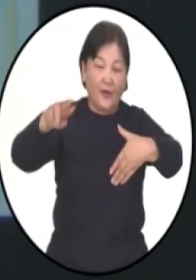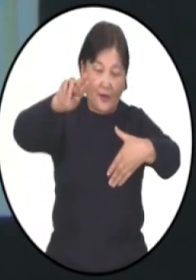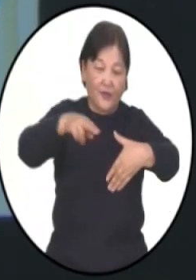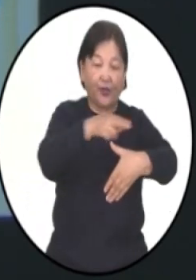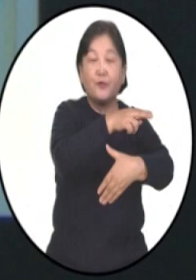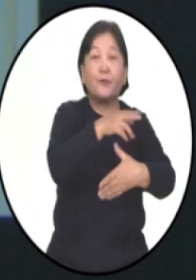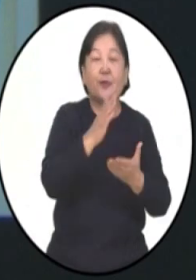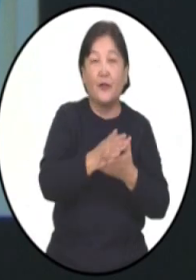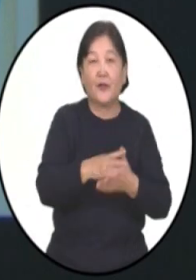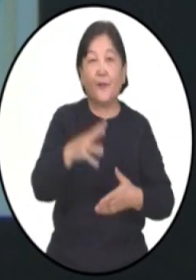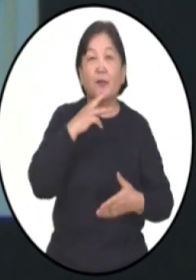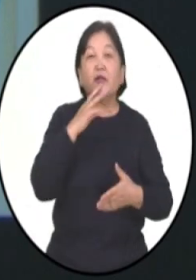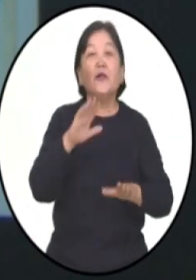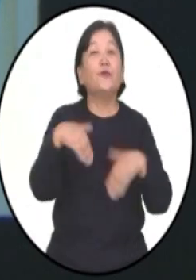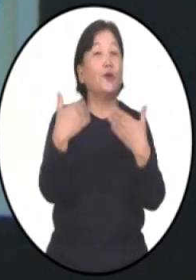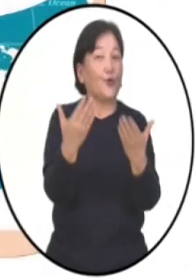За мэдээллүүдийг үгэй.